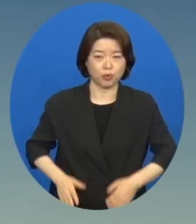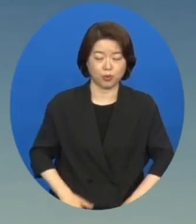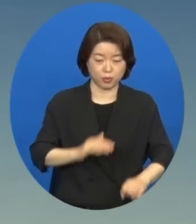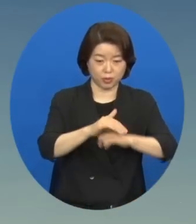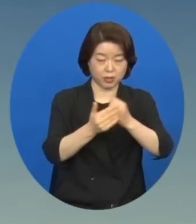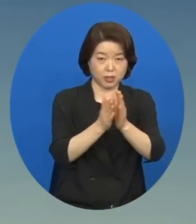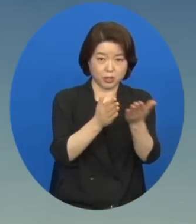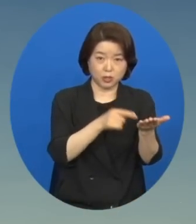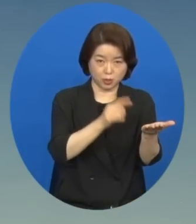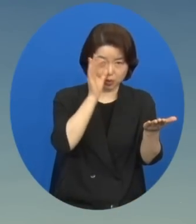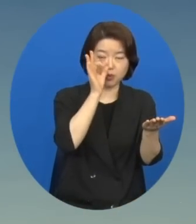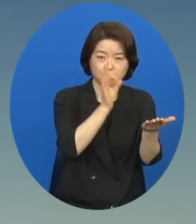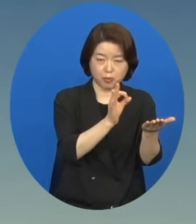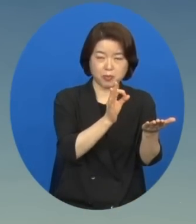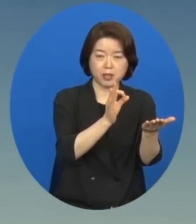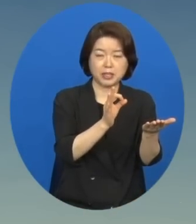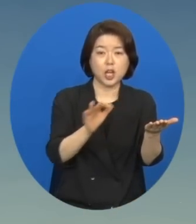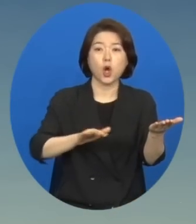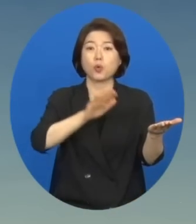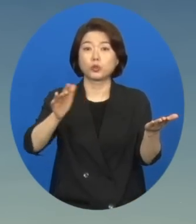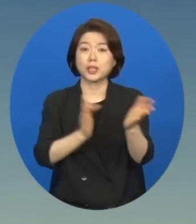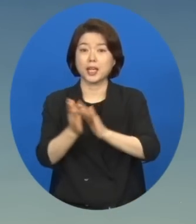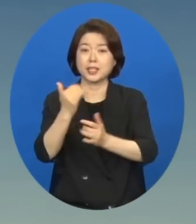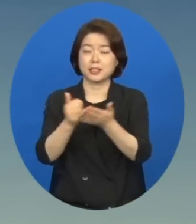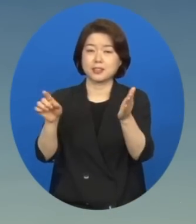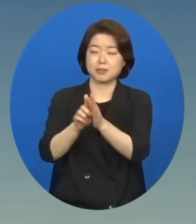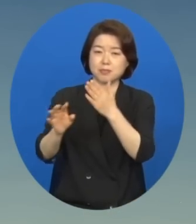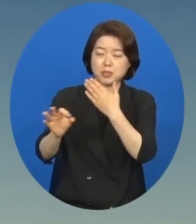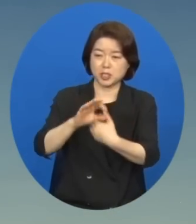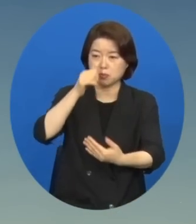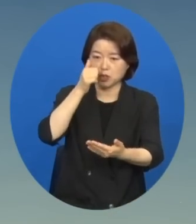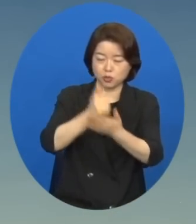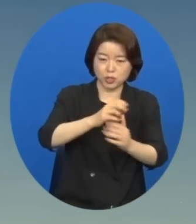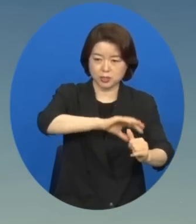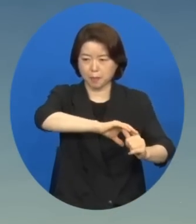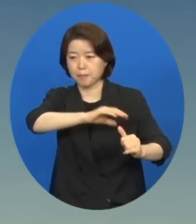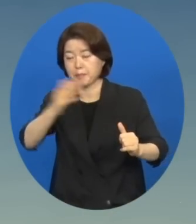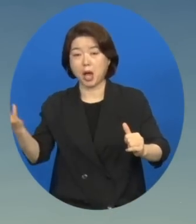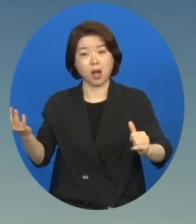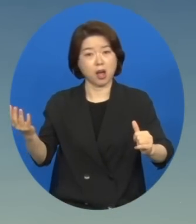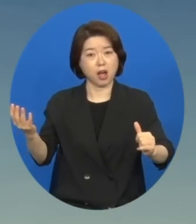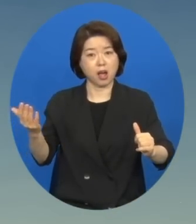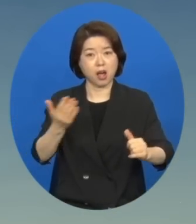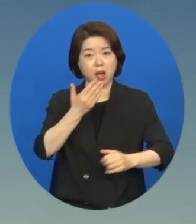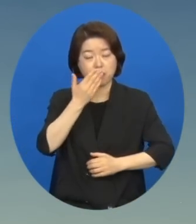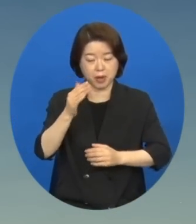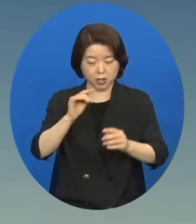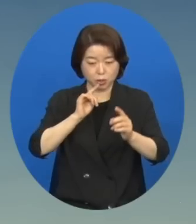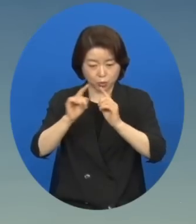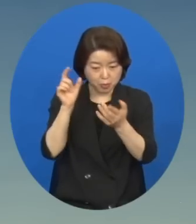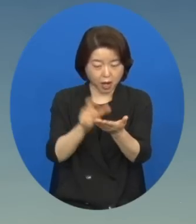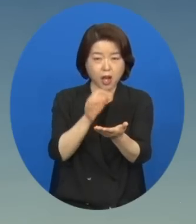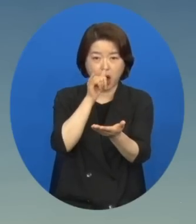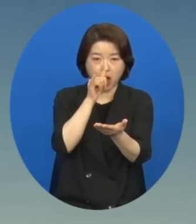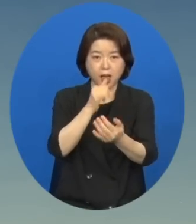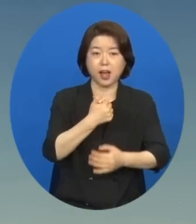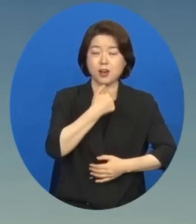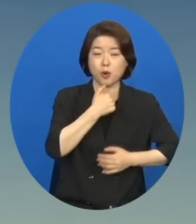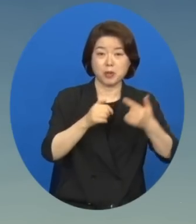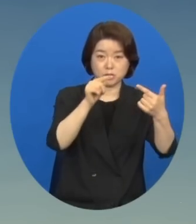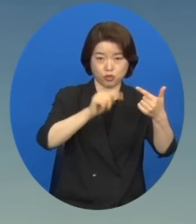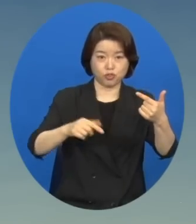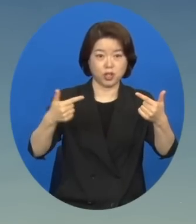성경은 우리가 예수님을 믿으면 죄에서 벗어난다고 말씀하세요. 로마서 6장